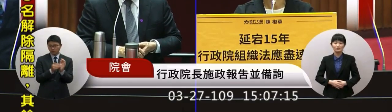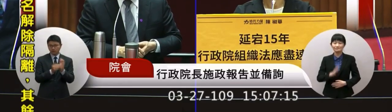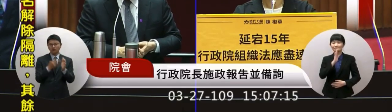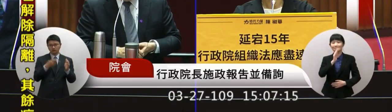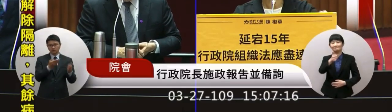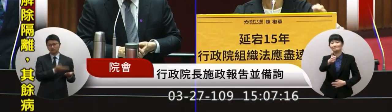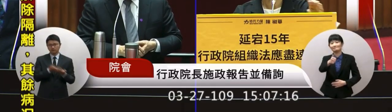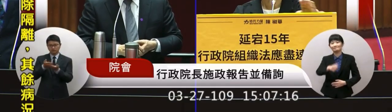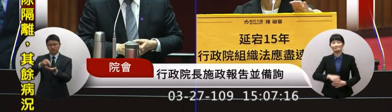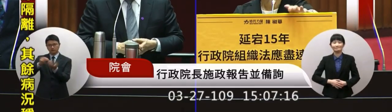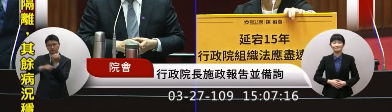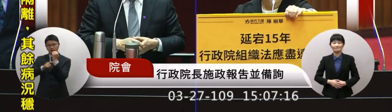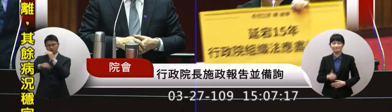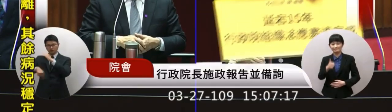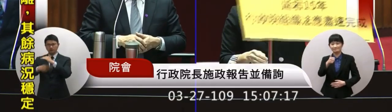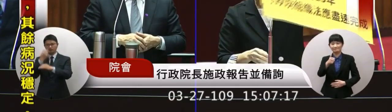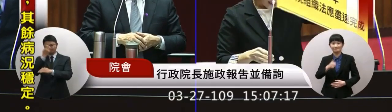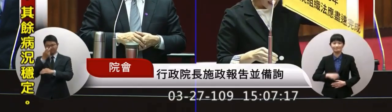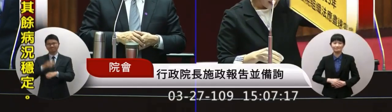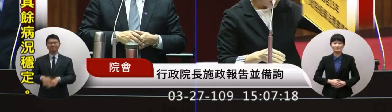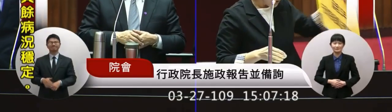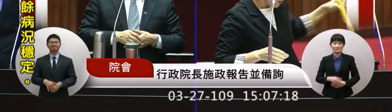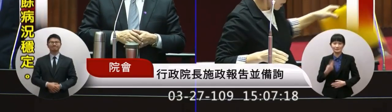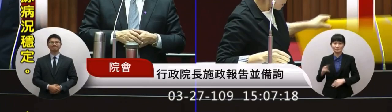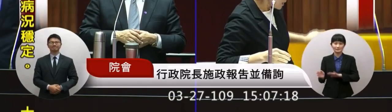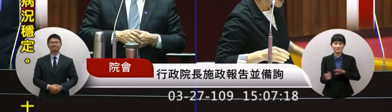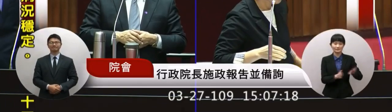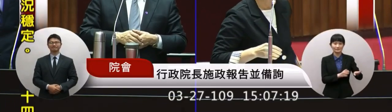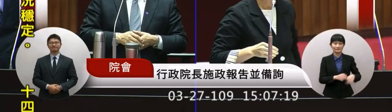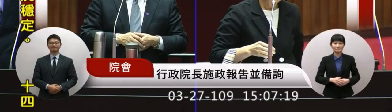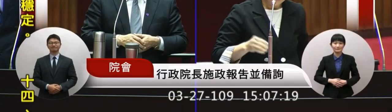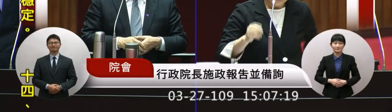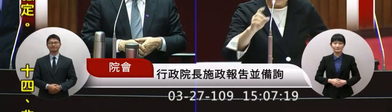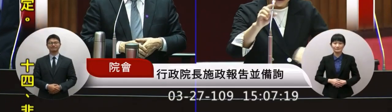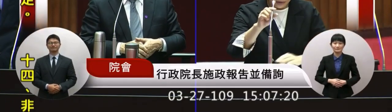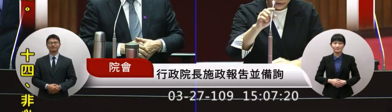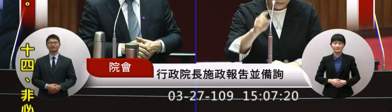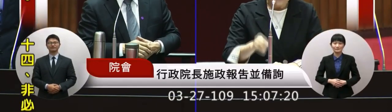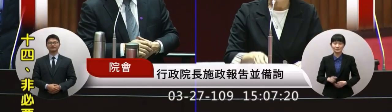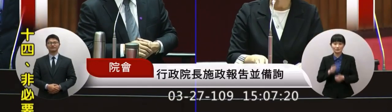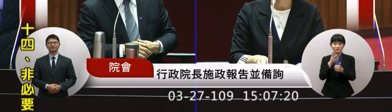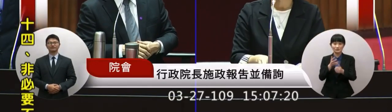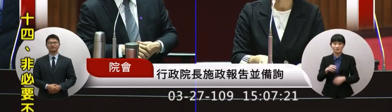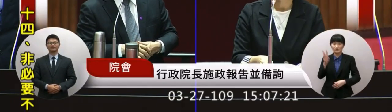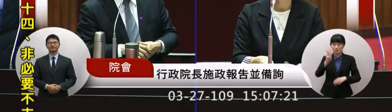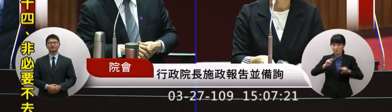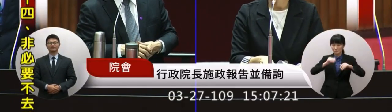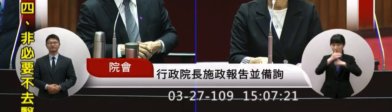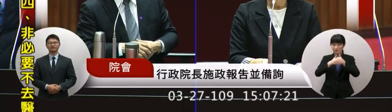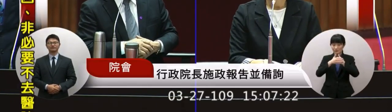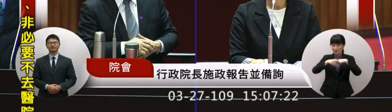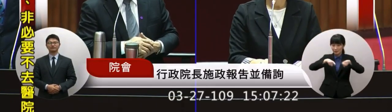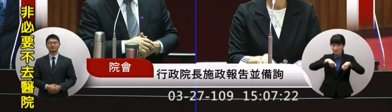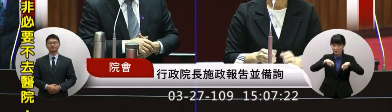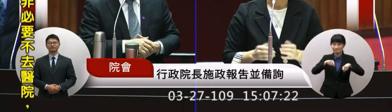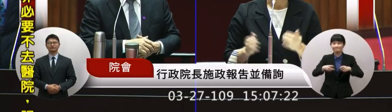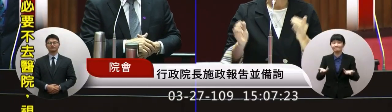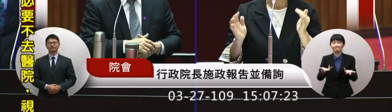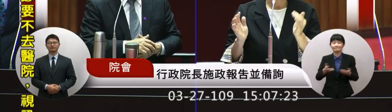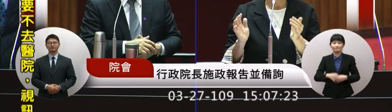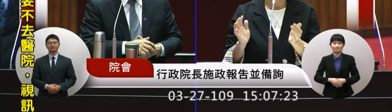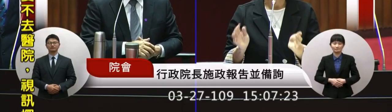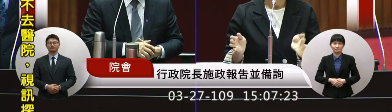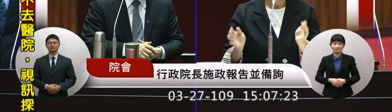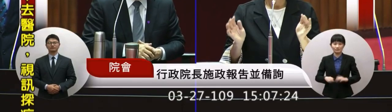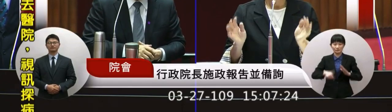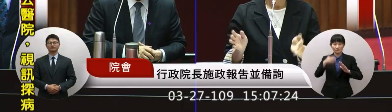院审议。 谢谢。那再来就是我要提到水土保持计划哈，院长因为